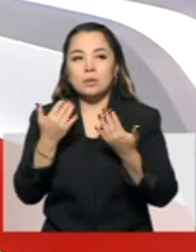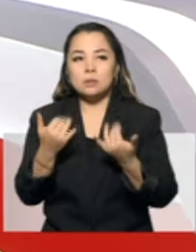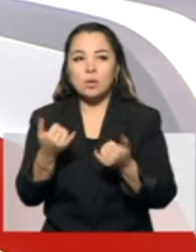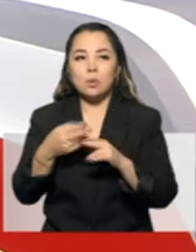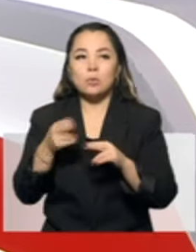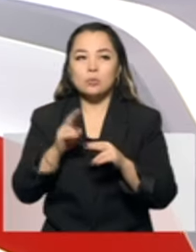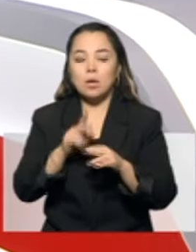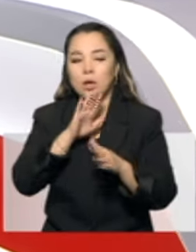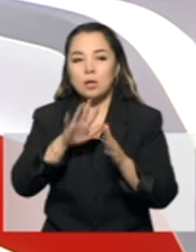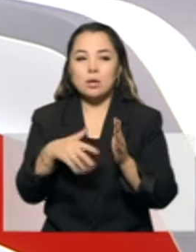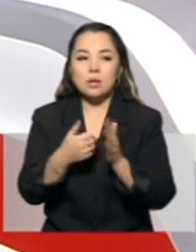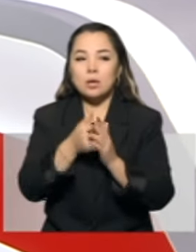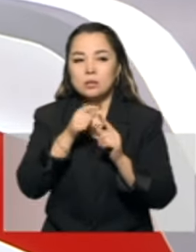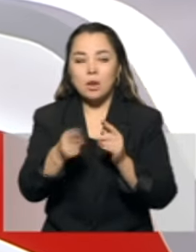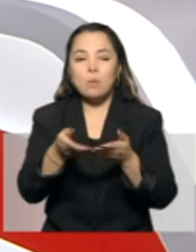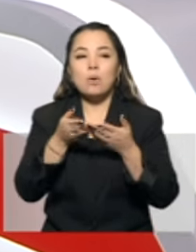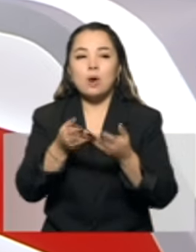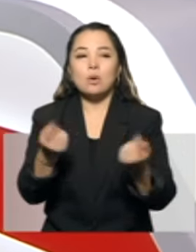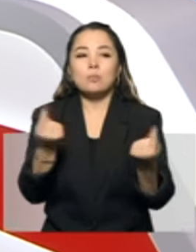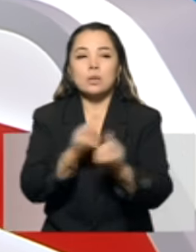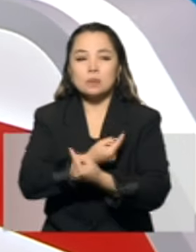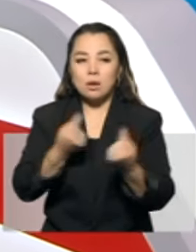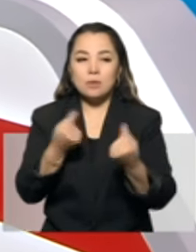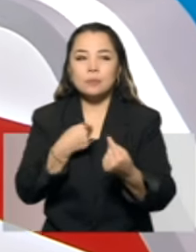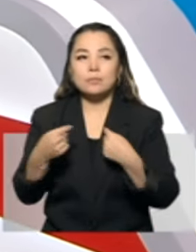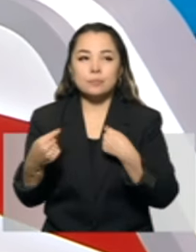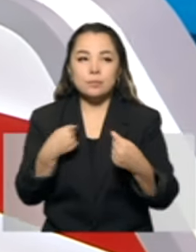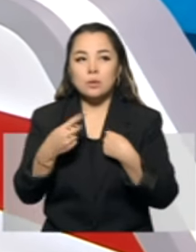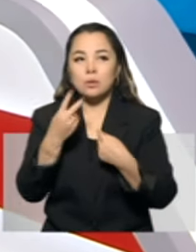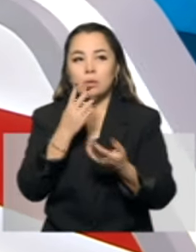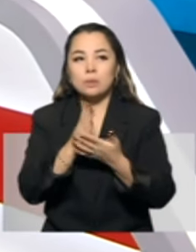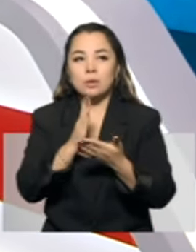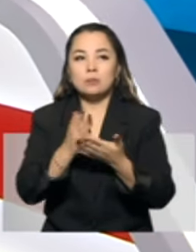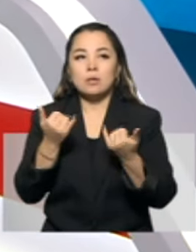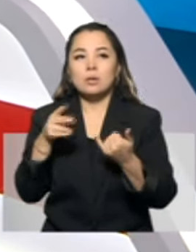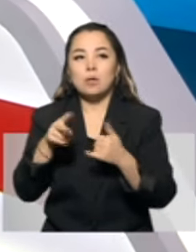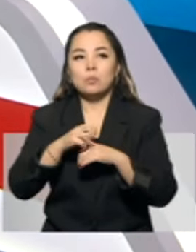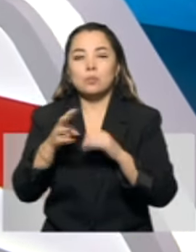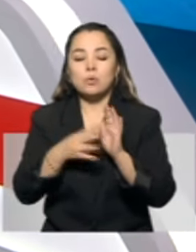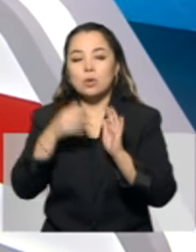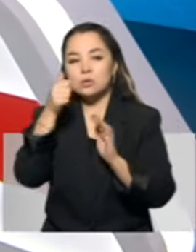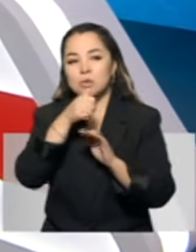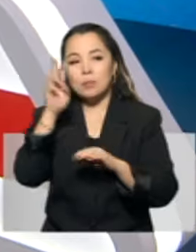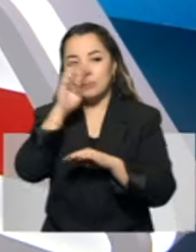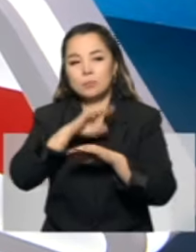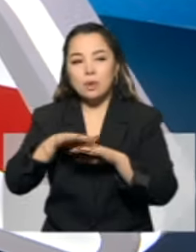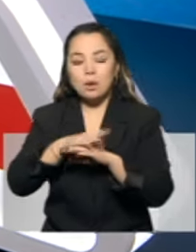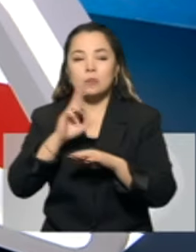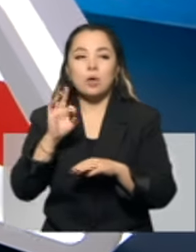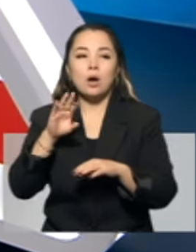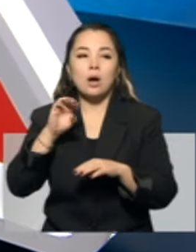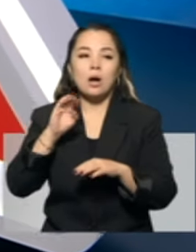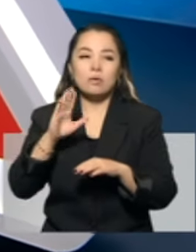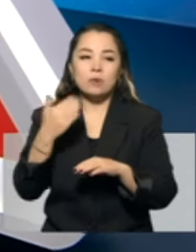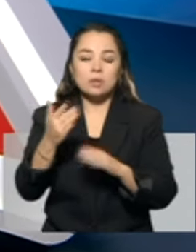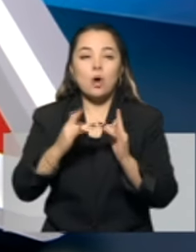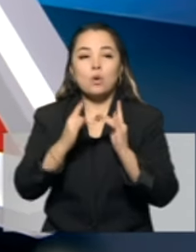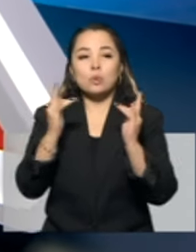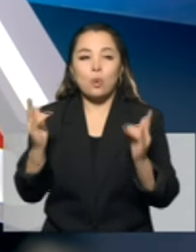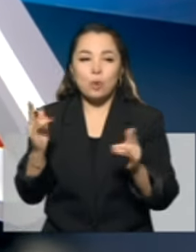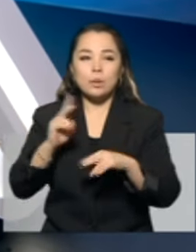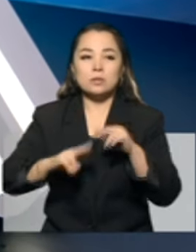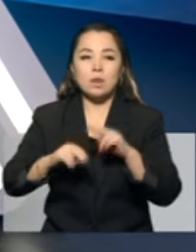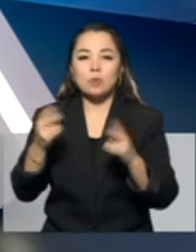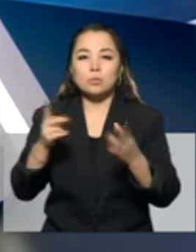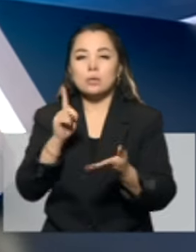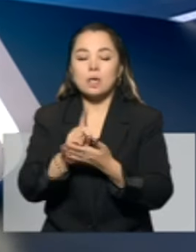Өйткені осы уақытқа дейін паромен жүріп әбден азапқа түскен. 2019 жылы мемлекет басшысы Қасым-Жомарт Тоқаев көпір салуға тапсырма